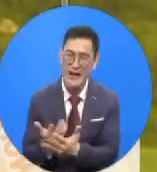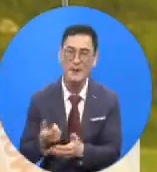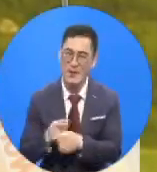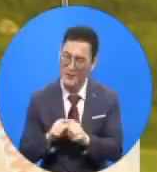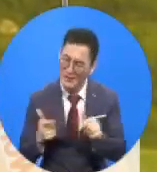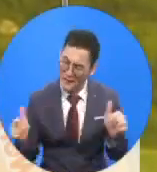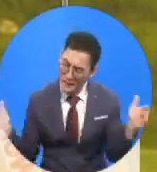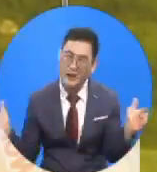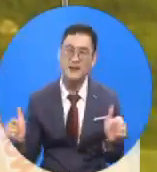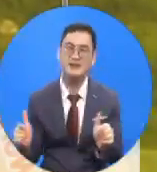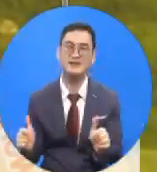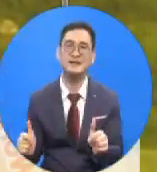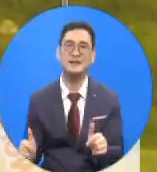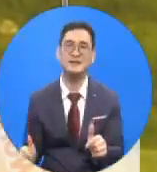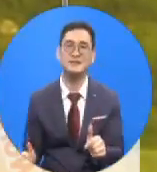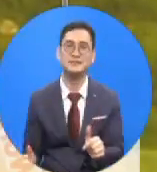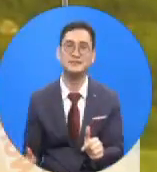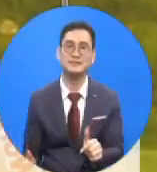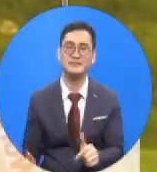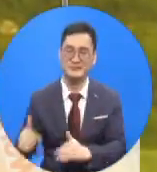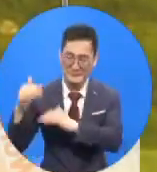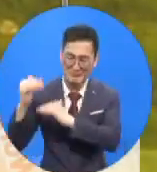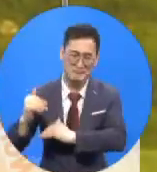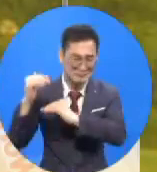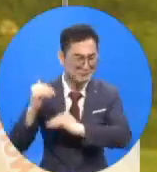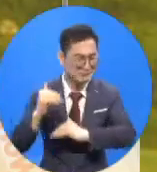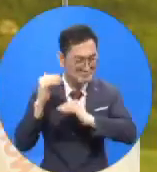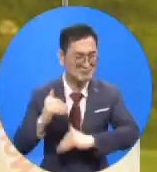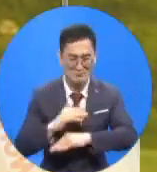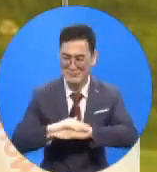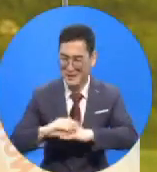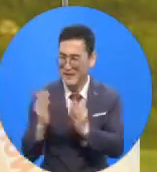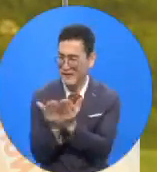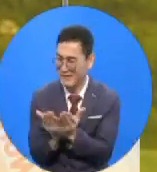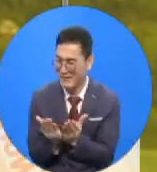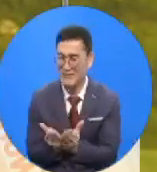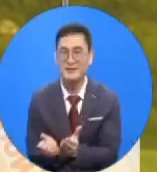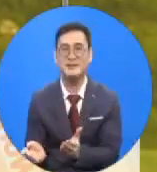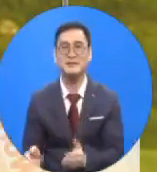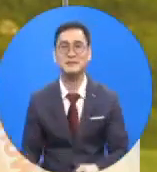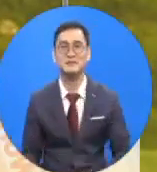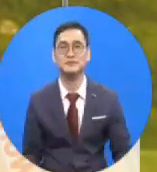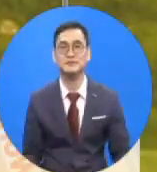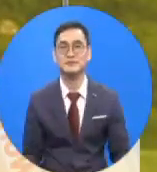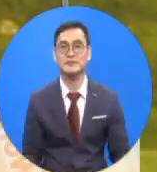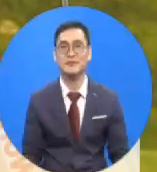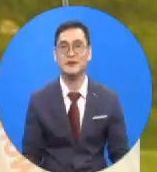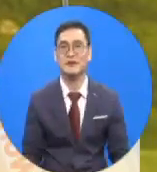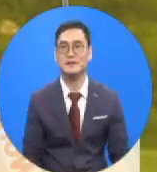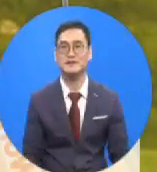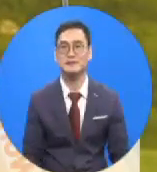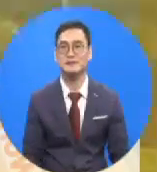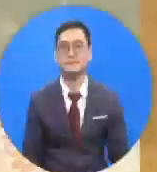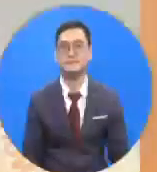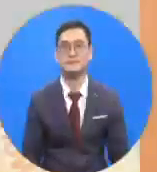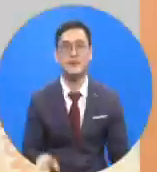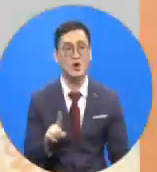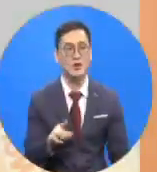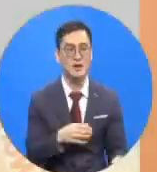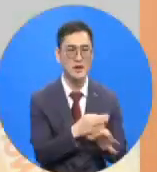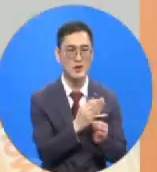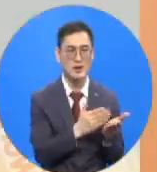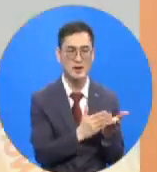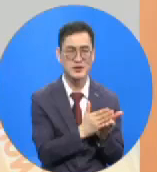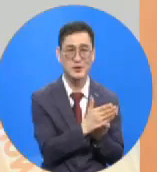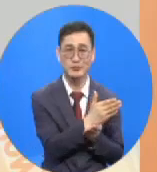울림을 맞춰서 1단계 이제 어렵군 위해서는 제가 기억하기로 미네르바의 보이고 그 어떤 그 분이 굉장히 경제 문제를 많이 하셨나 줄